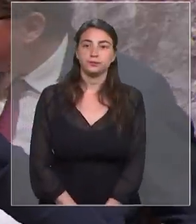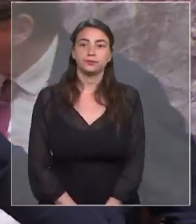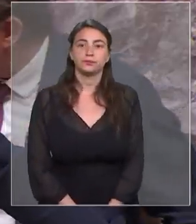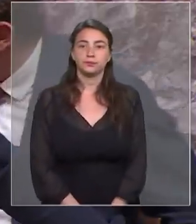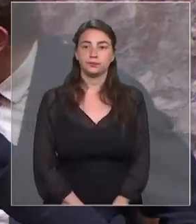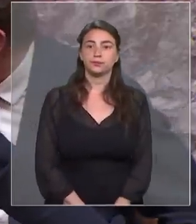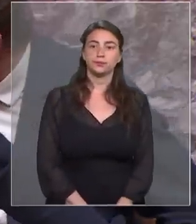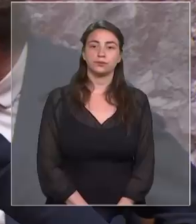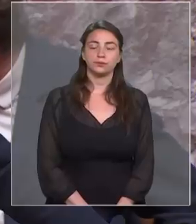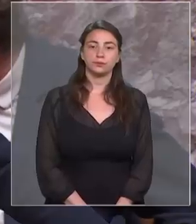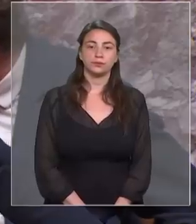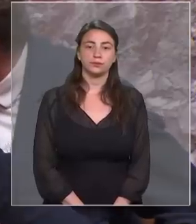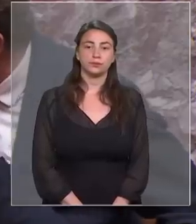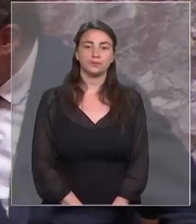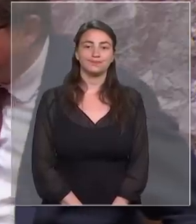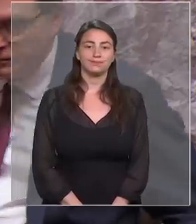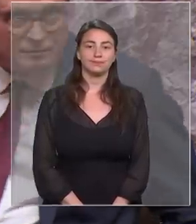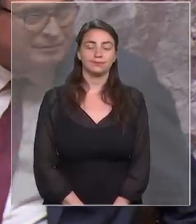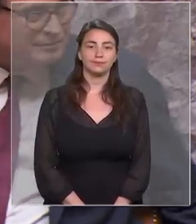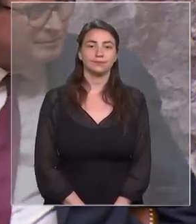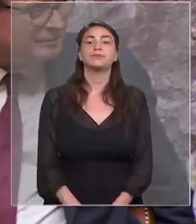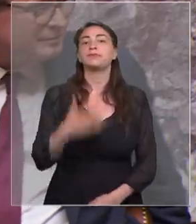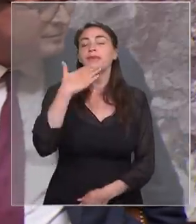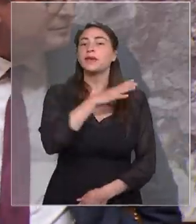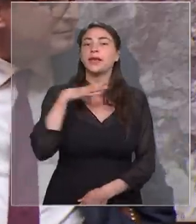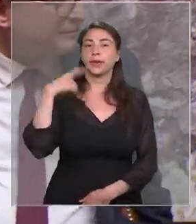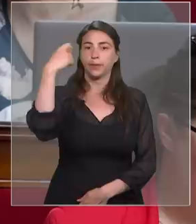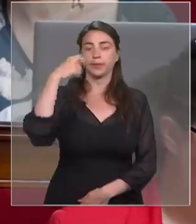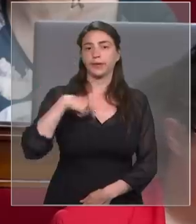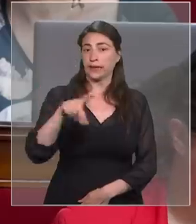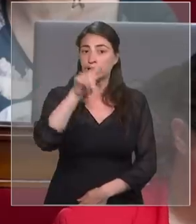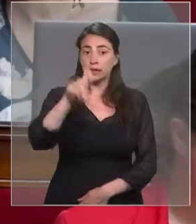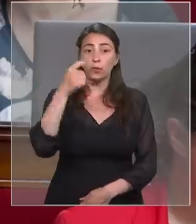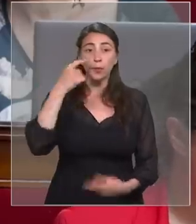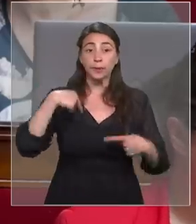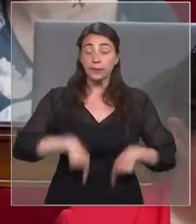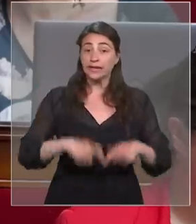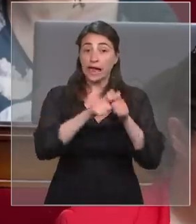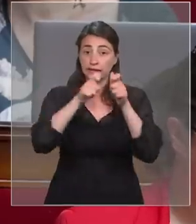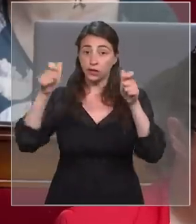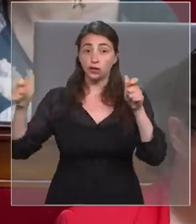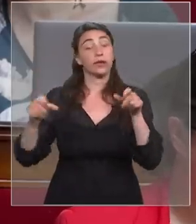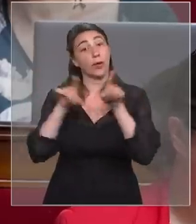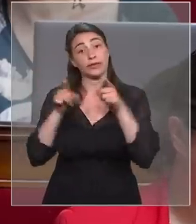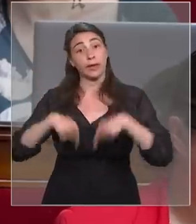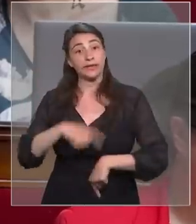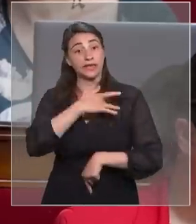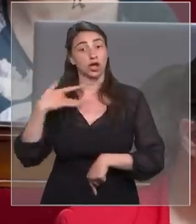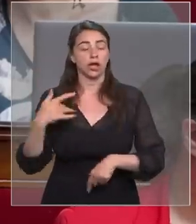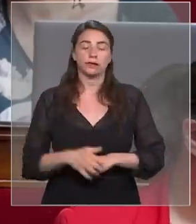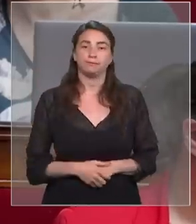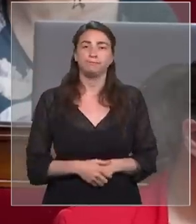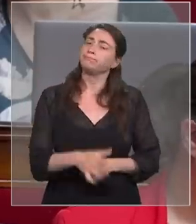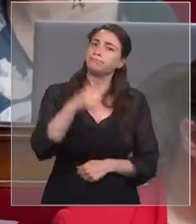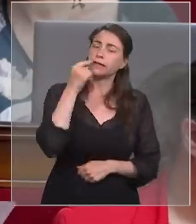La France Insoumise. Merci, madame la présidente. Ma question s'adresse à monsieur le ministre de l'Industrie et à monsieur le ministre de la Santé.